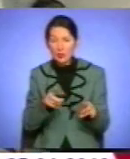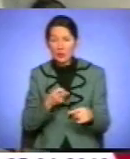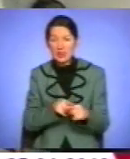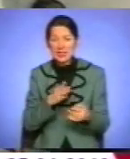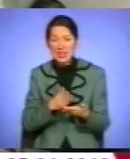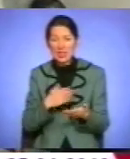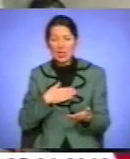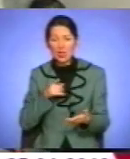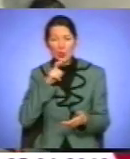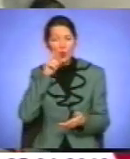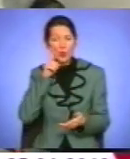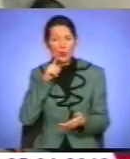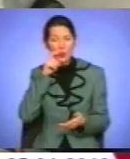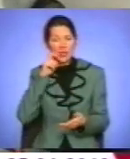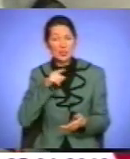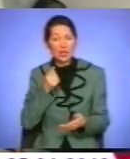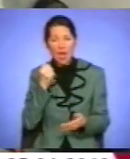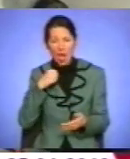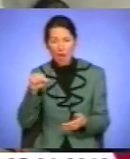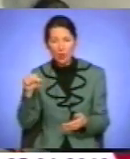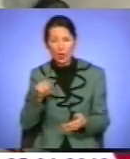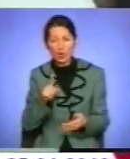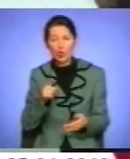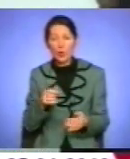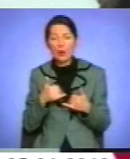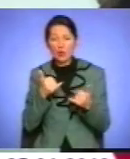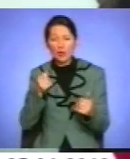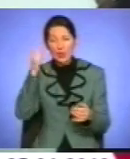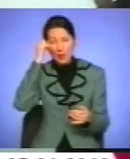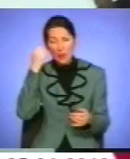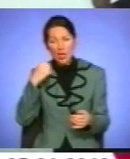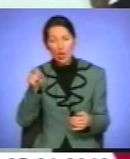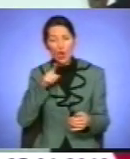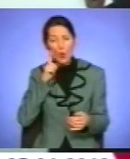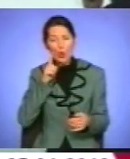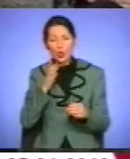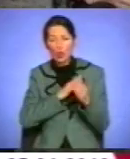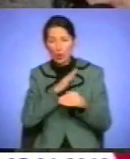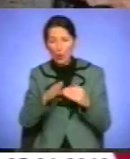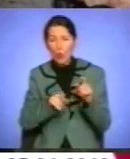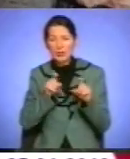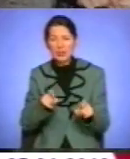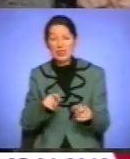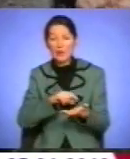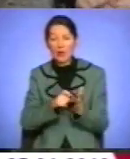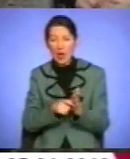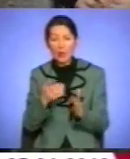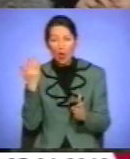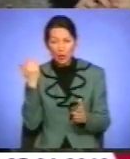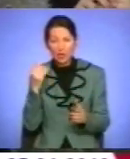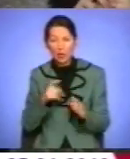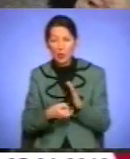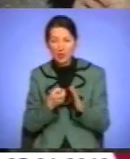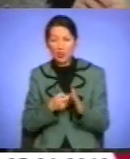герої. Щоб вшанувати пам'ять героїв, молодь добу сидітиме в камерах колишнього слідчого ізолятора. Подібна акція проходить 8-й